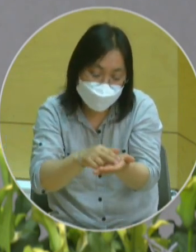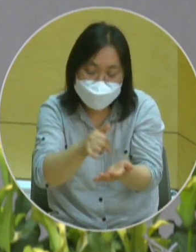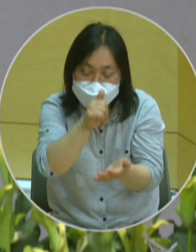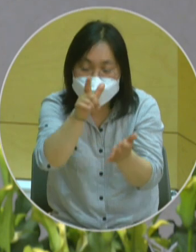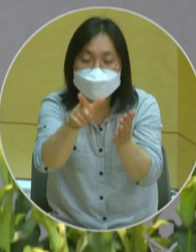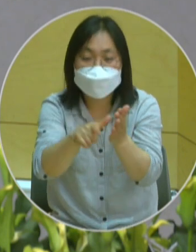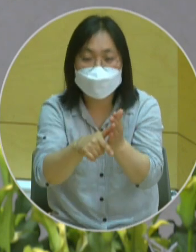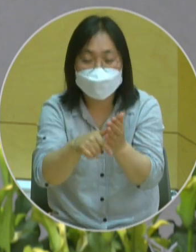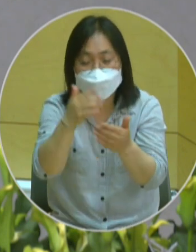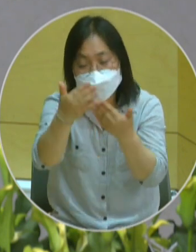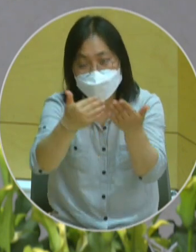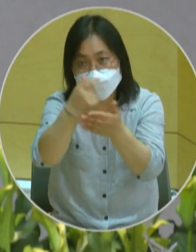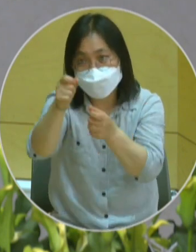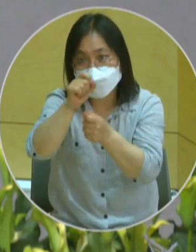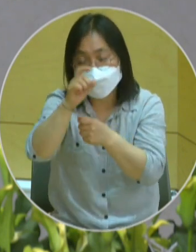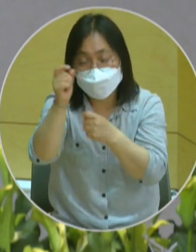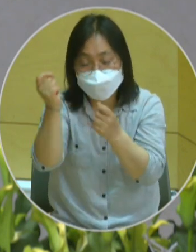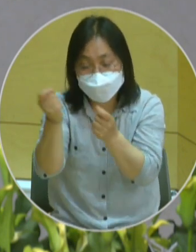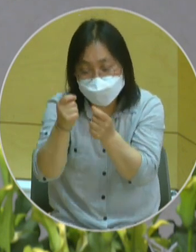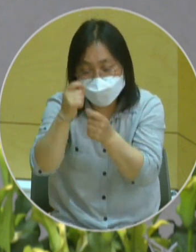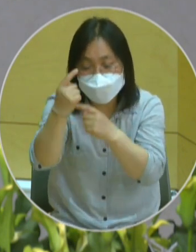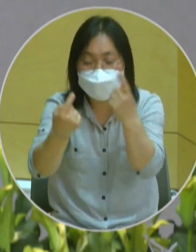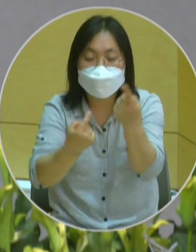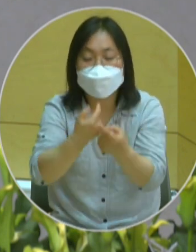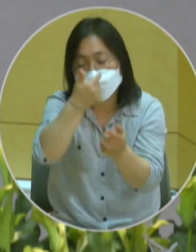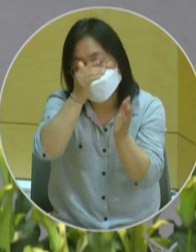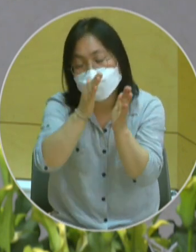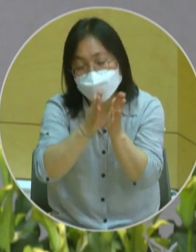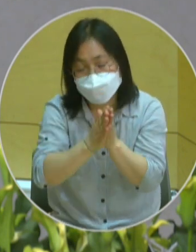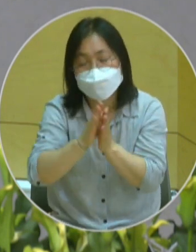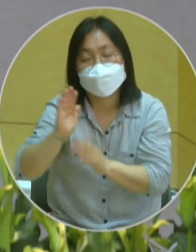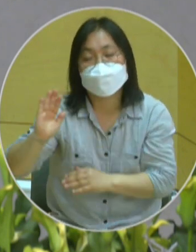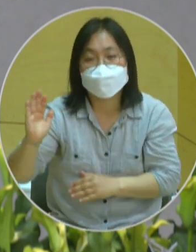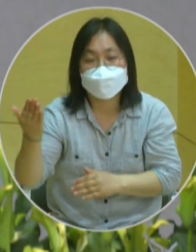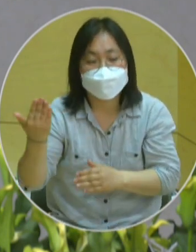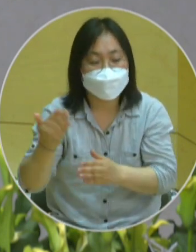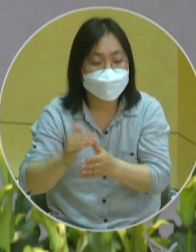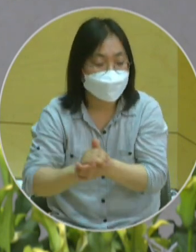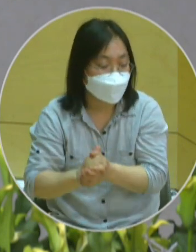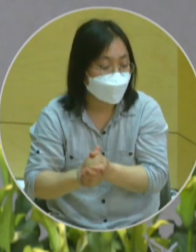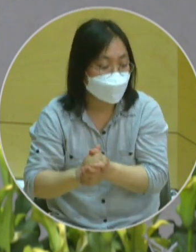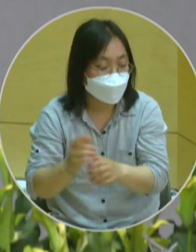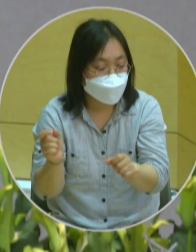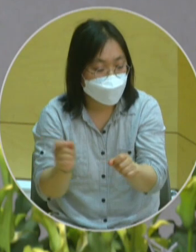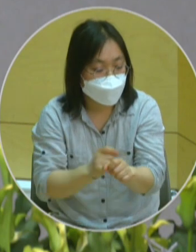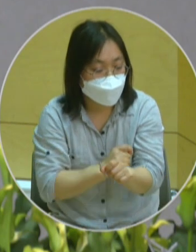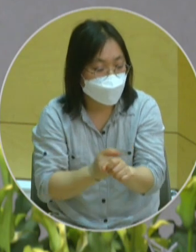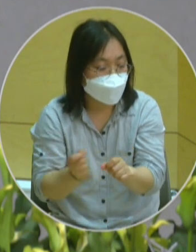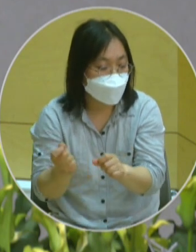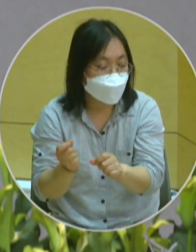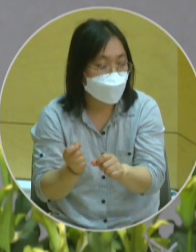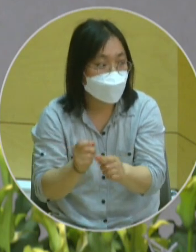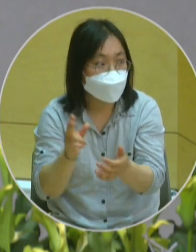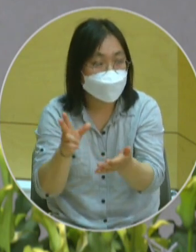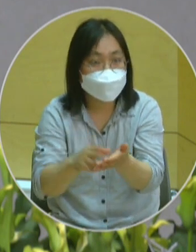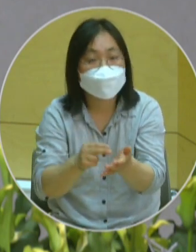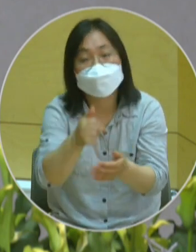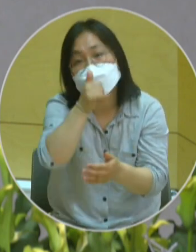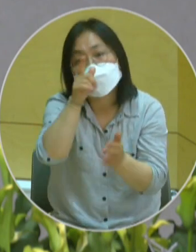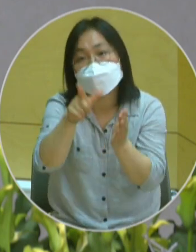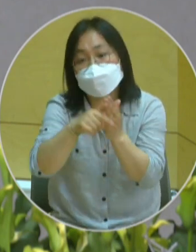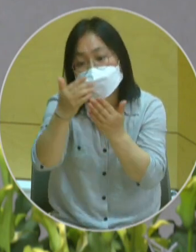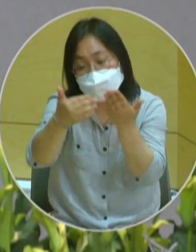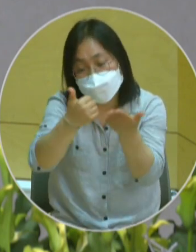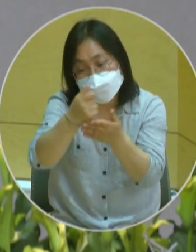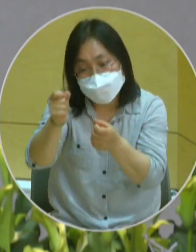있도록 하나님 앞에 가까이 나가서 기도하는 것을 보게 됩니다. 특별한 간구가 있을 때 하나님